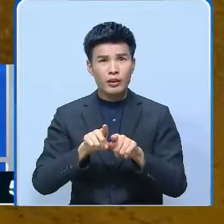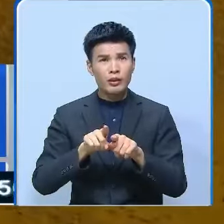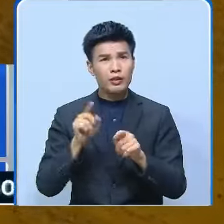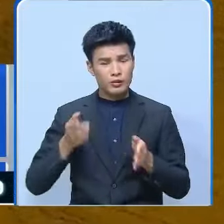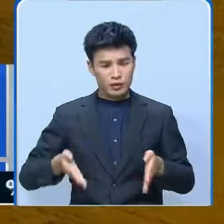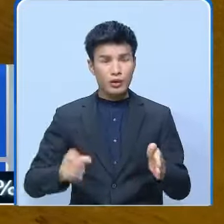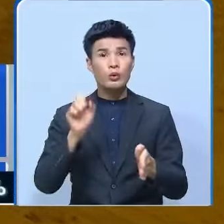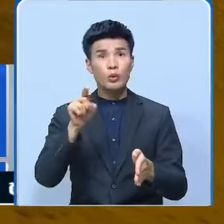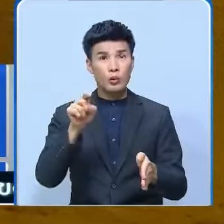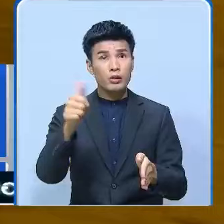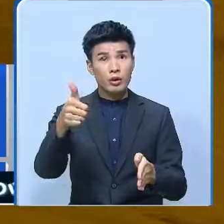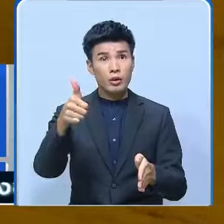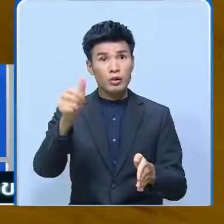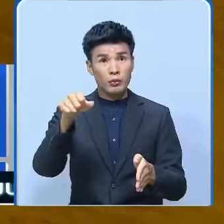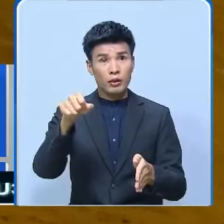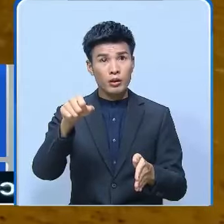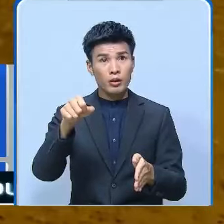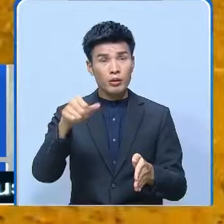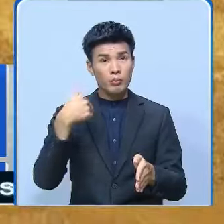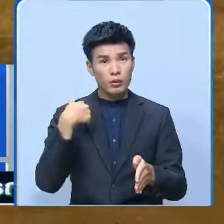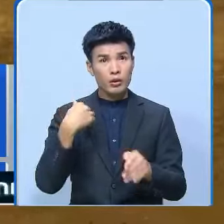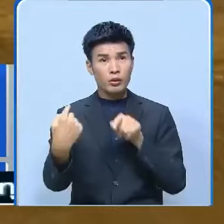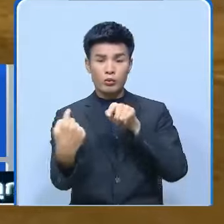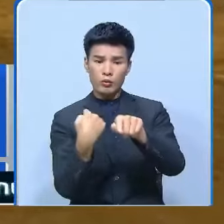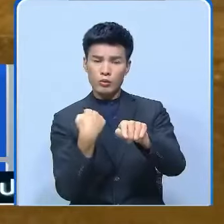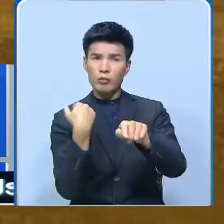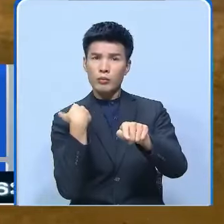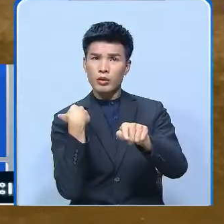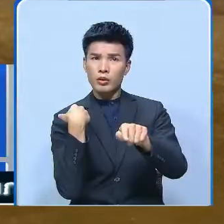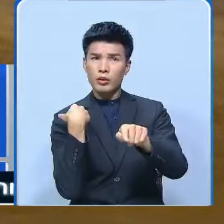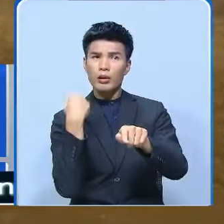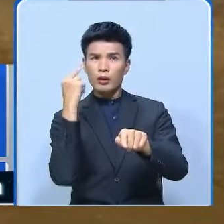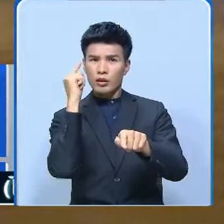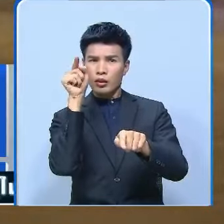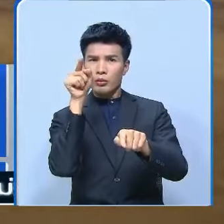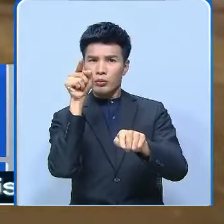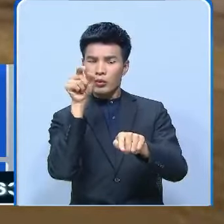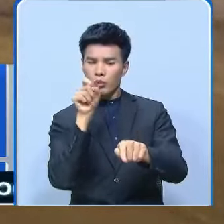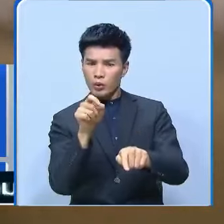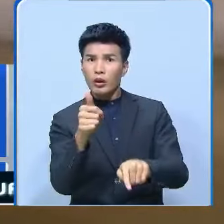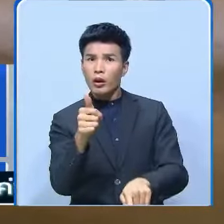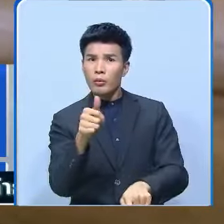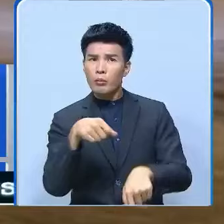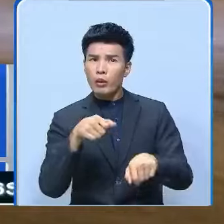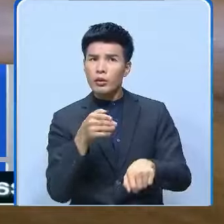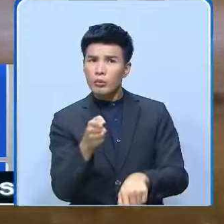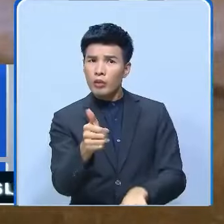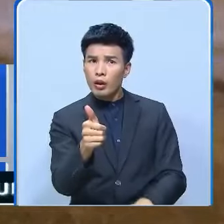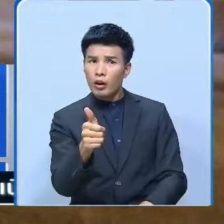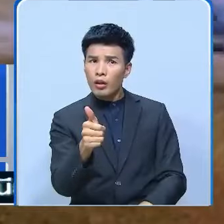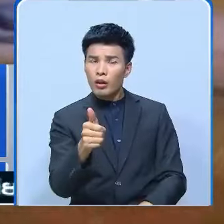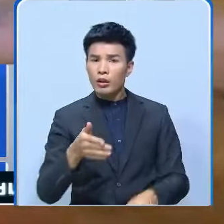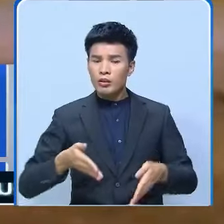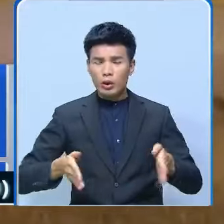างด่วนแล้วมันก็ต้องมีคู่ขนานเข้าใจว่ามอเตอร์ไซค์ขี่ทางช่องทางด่วนไม่ได้หรือว่าตรงนี้ถนนส